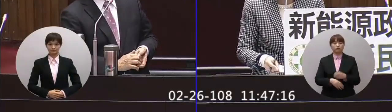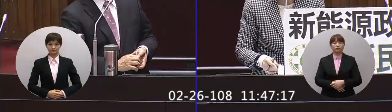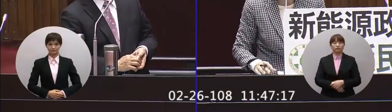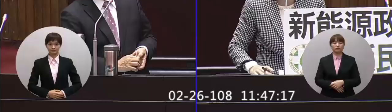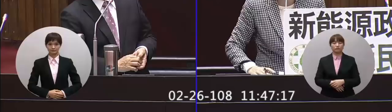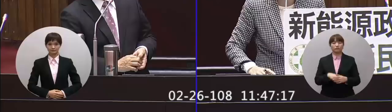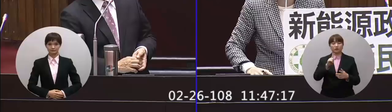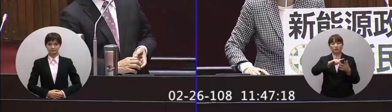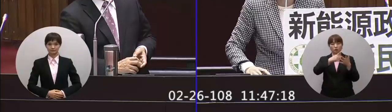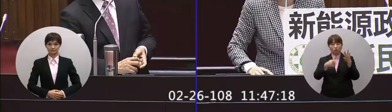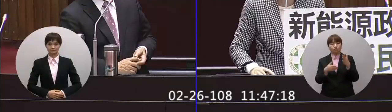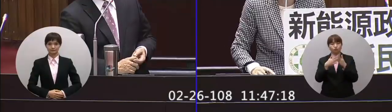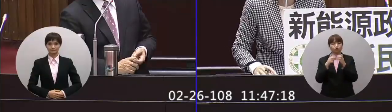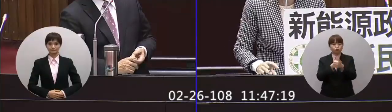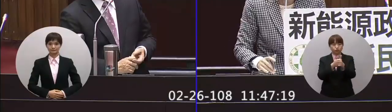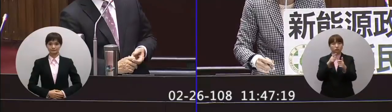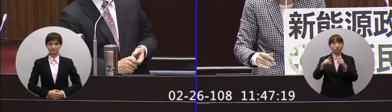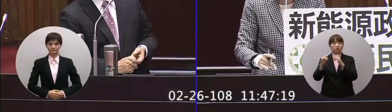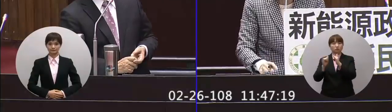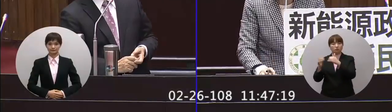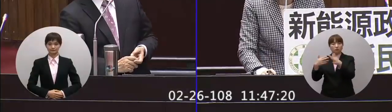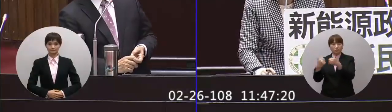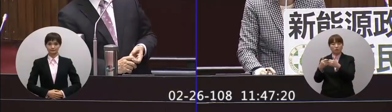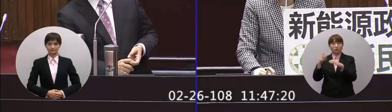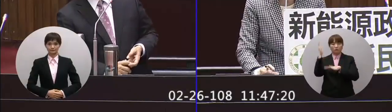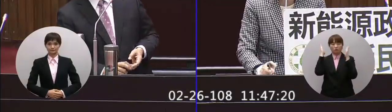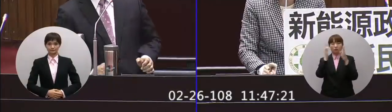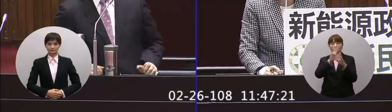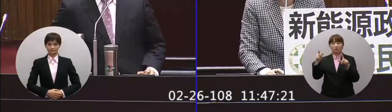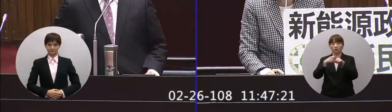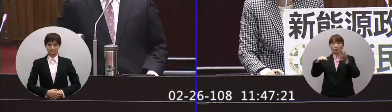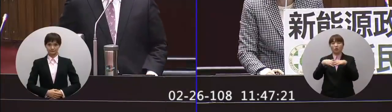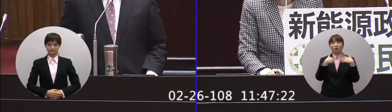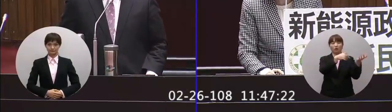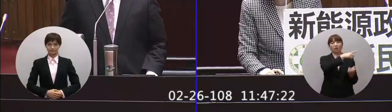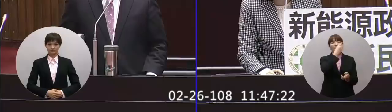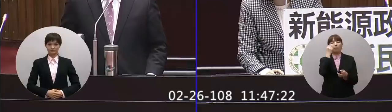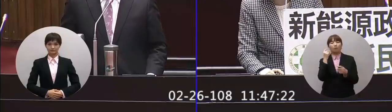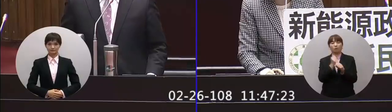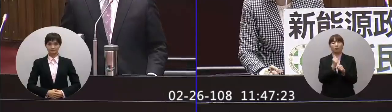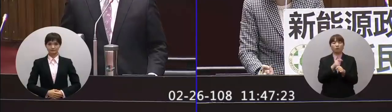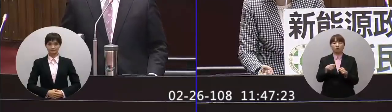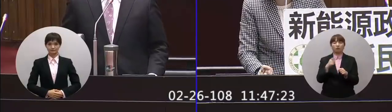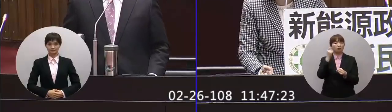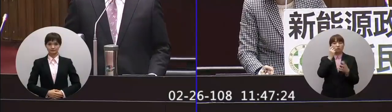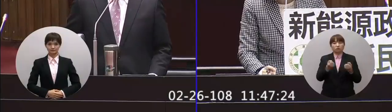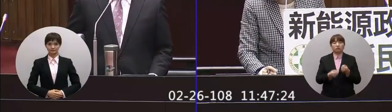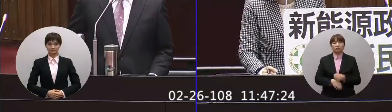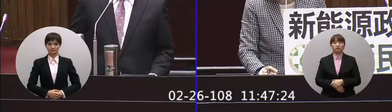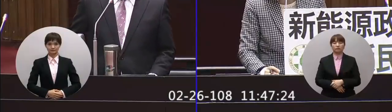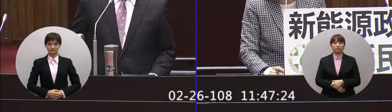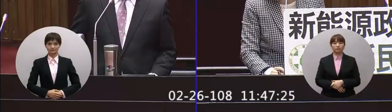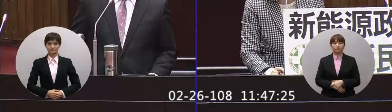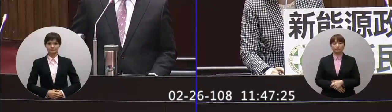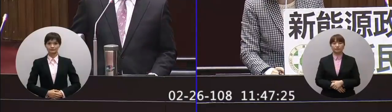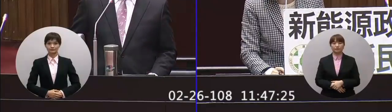个后续我们还要再追踪一下，这是民间团体正式行文，行政院是这么草率的处理，这个也是没有办法接受。那